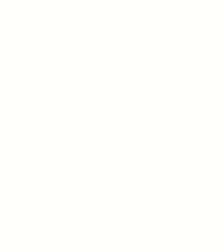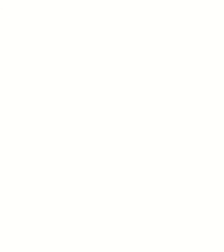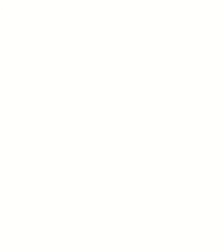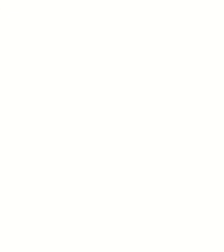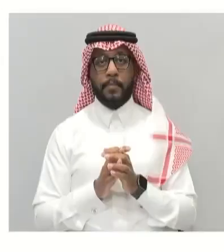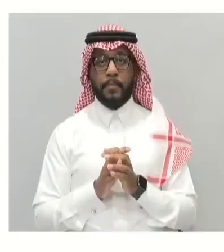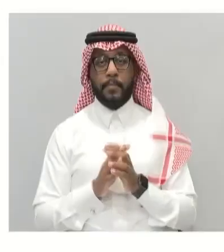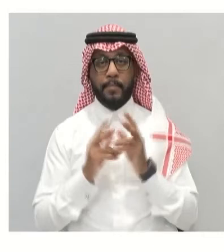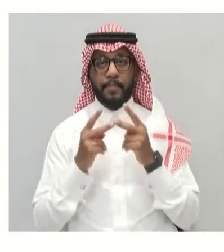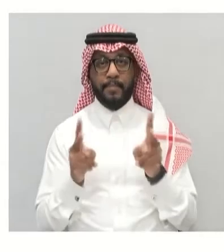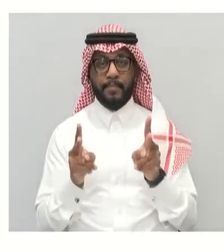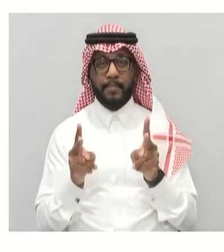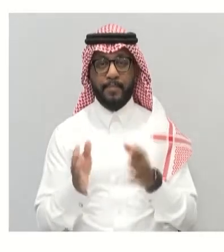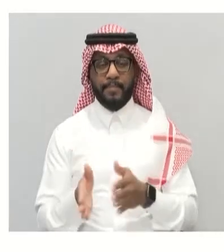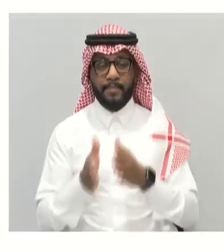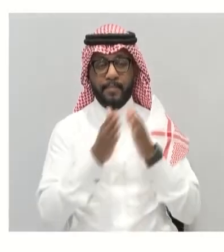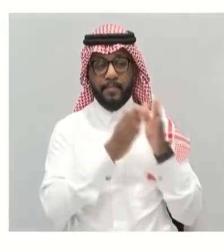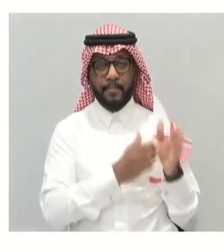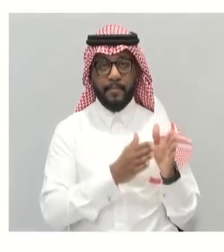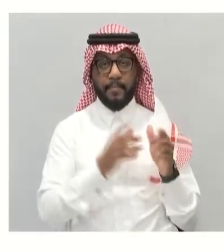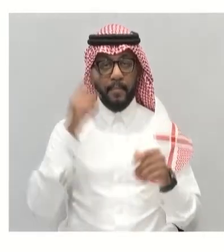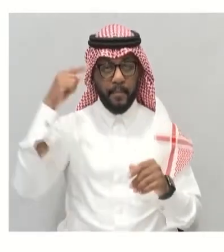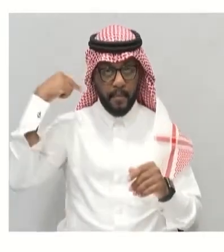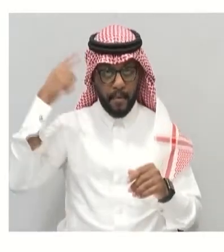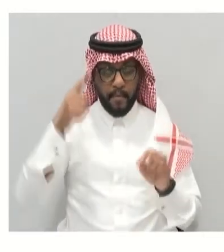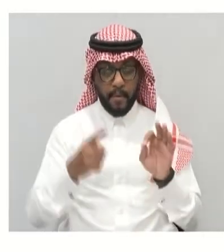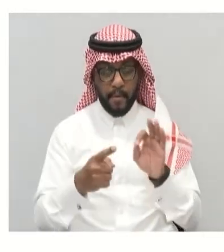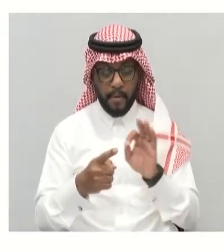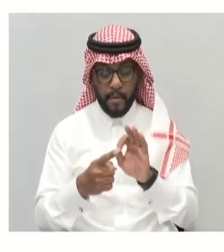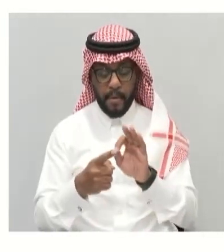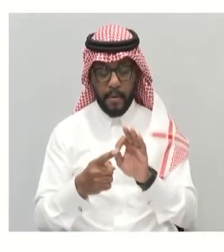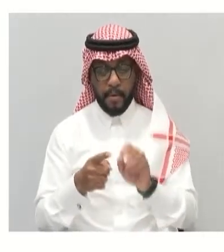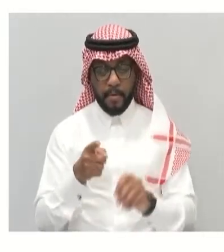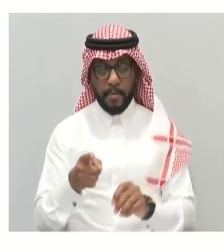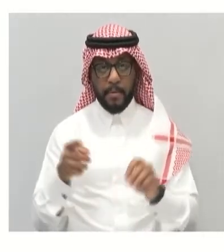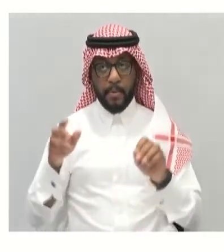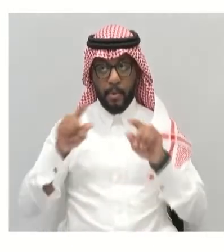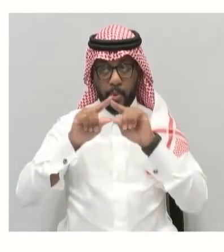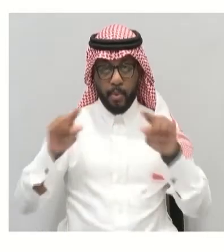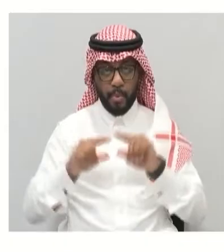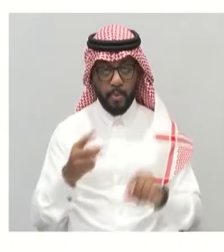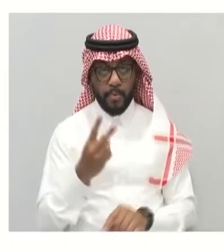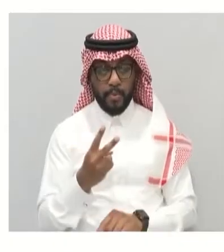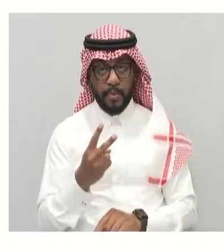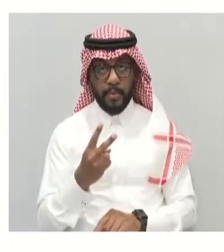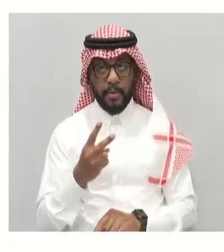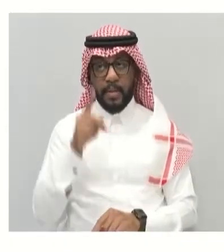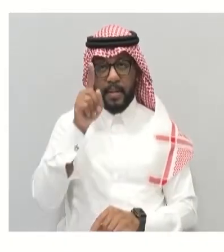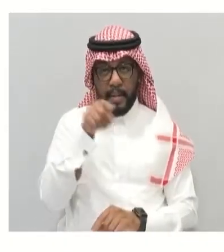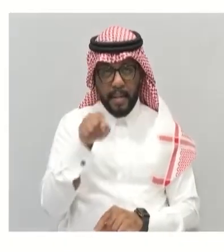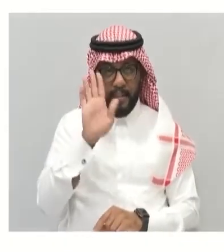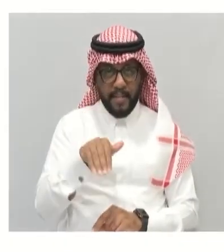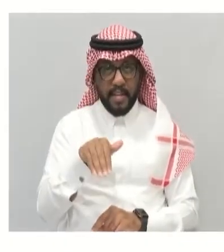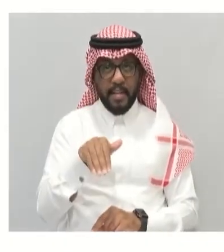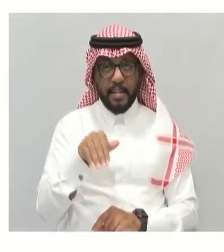ذلك يقول في تفكير الناقد احلل الجملتين الاتيتين واستدل على وجود الخطا في كل